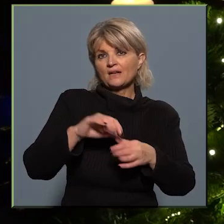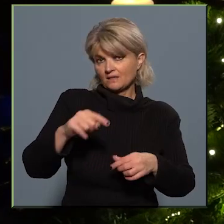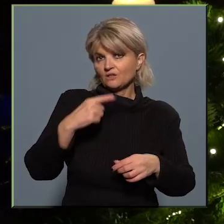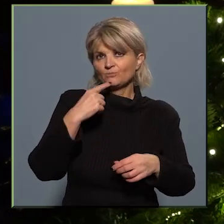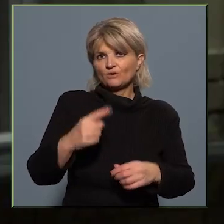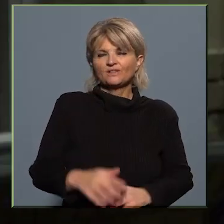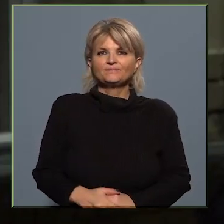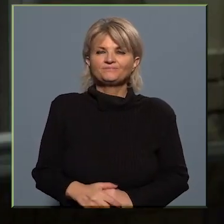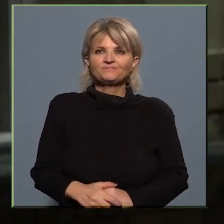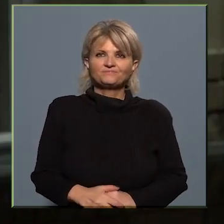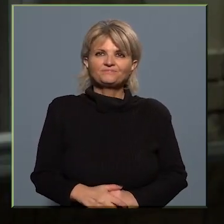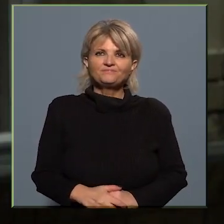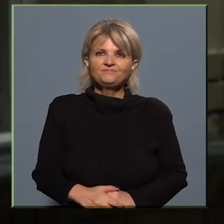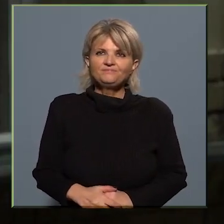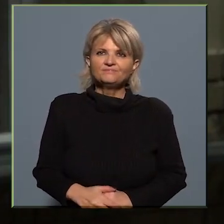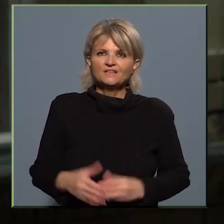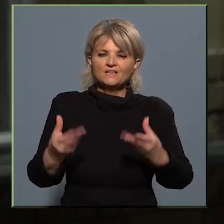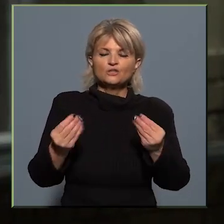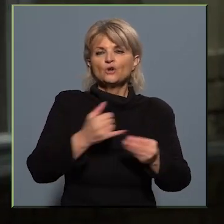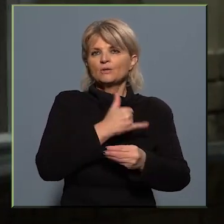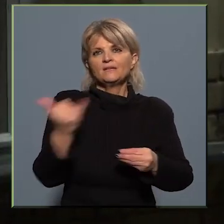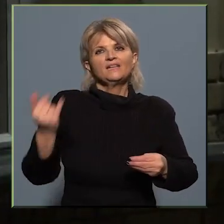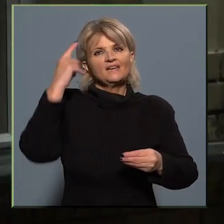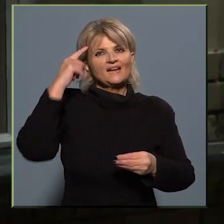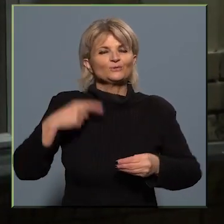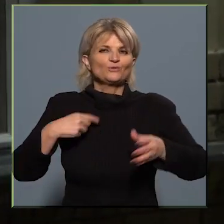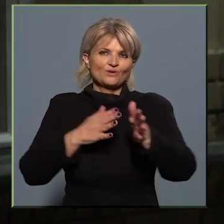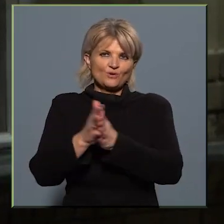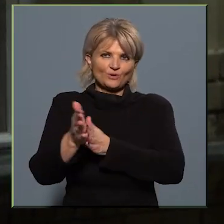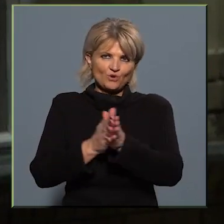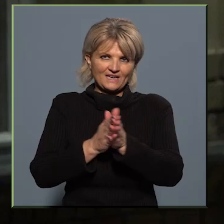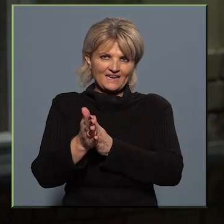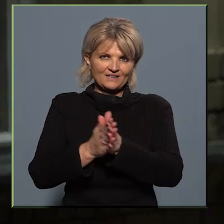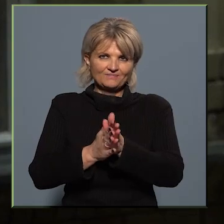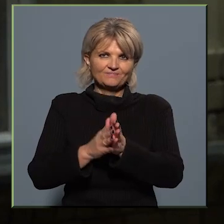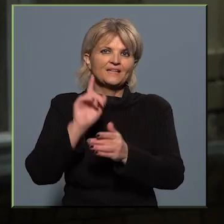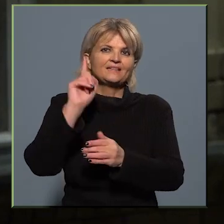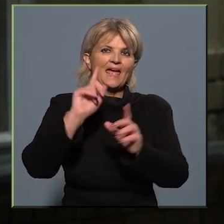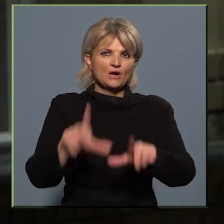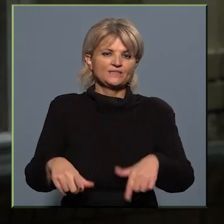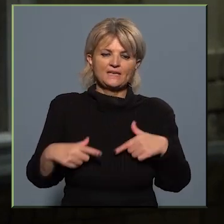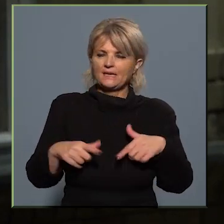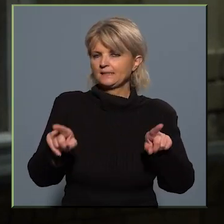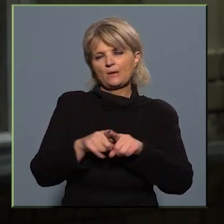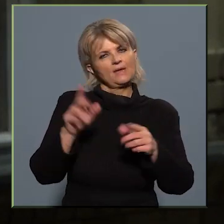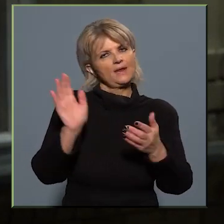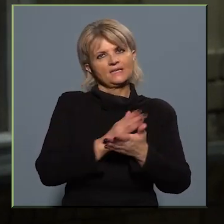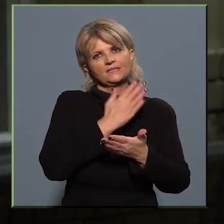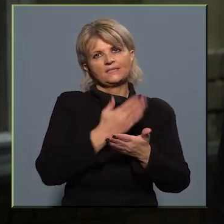kitért. Nagyon sok mindennek tudunk örülni. De az élet azért nem ilyen egyszerű.